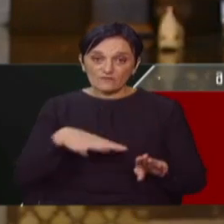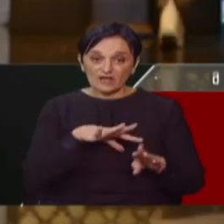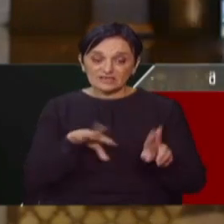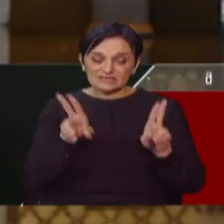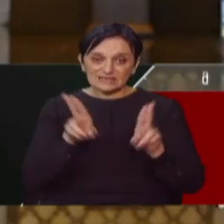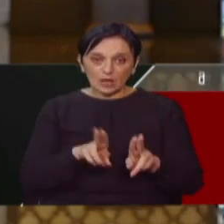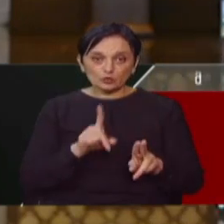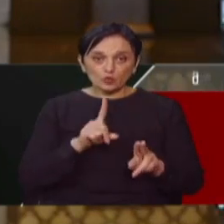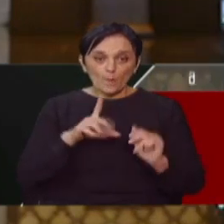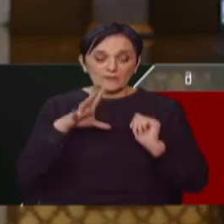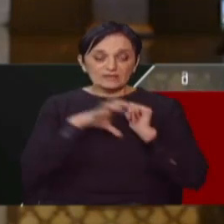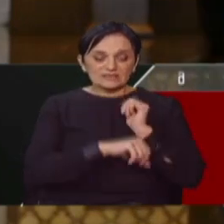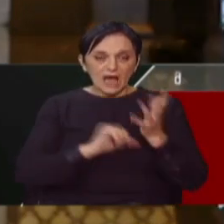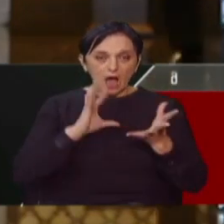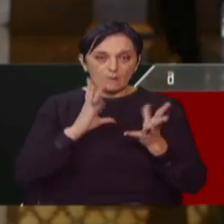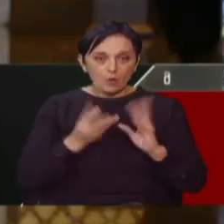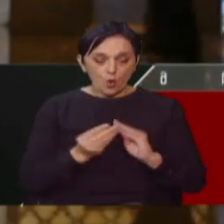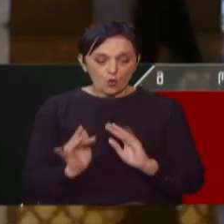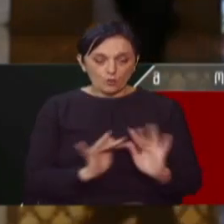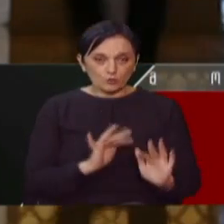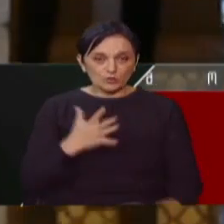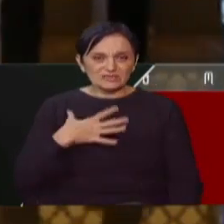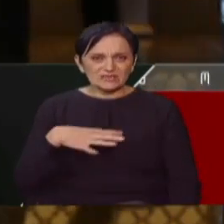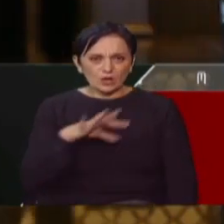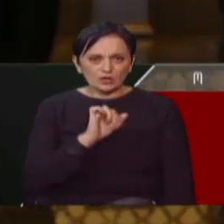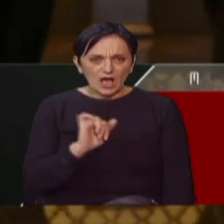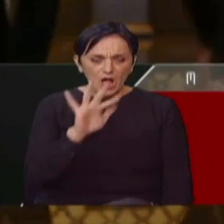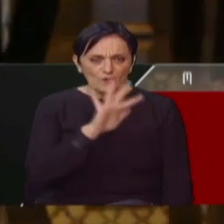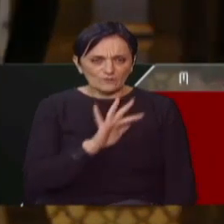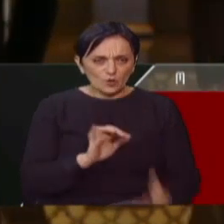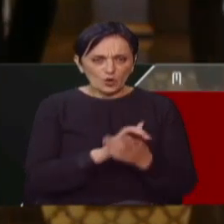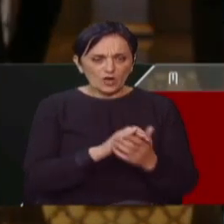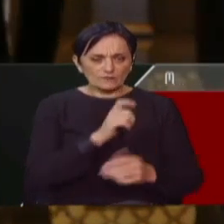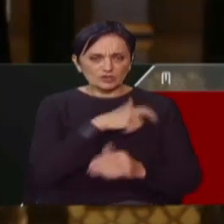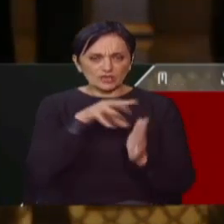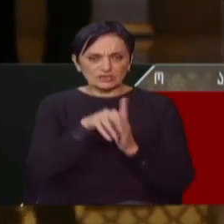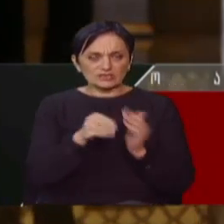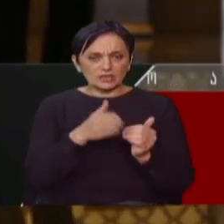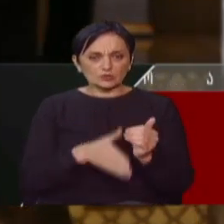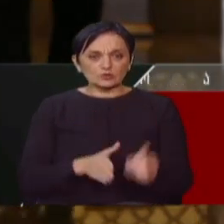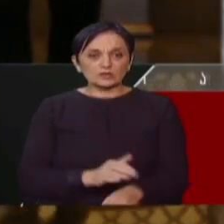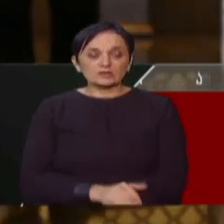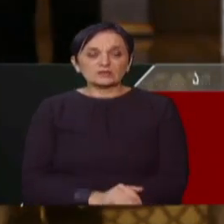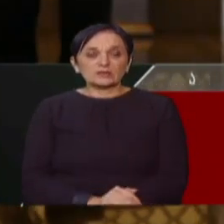სტანდარტს, რომ საბოლოო ჯამში ეს პროცესი საქართველოს ევროკავშირში გაწევრიანებით დასრულდეს.